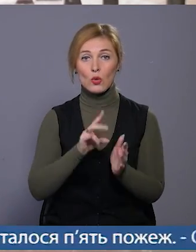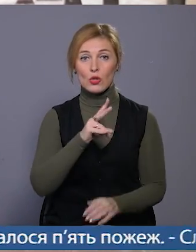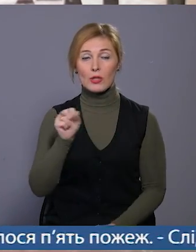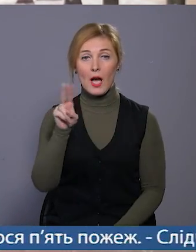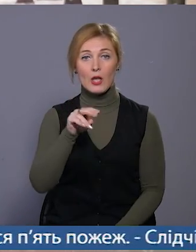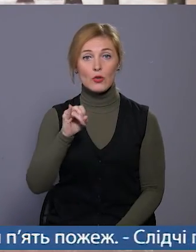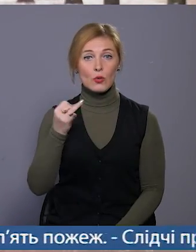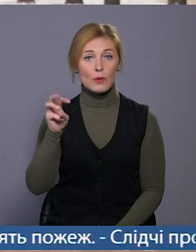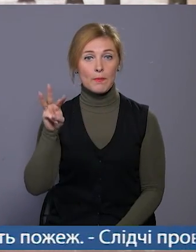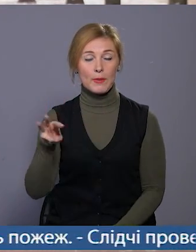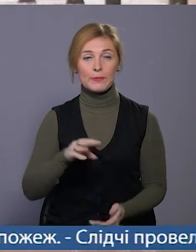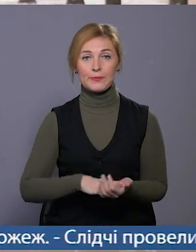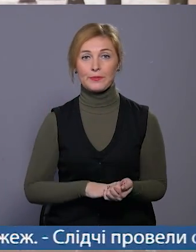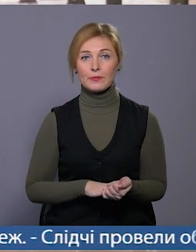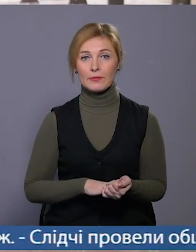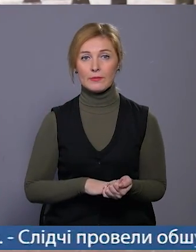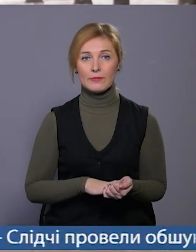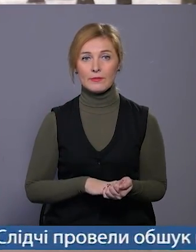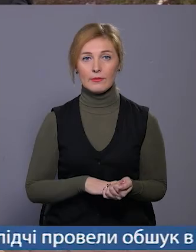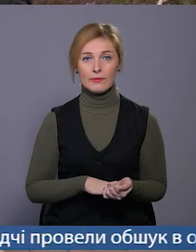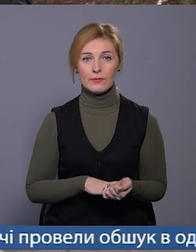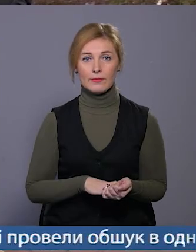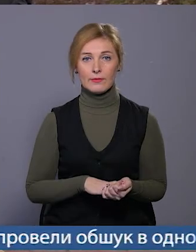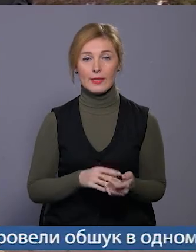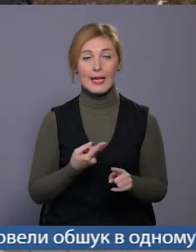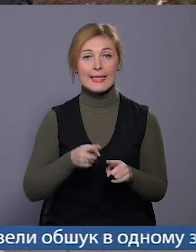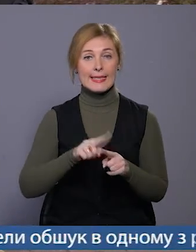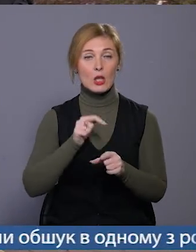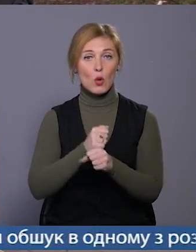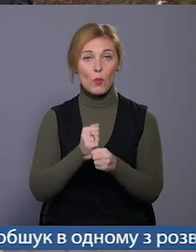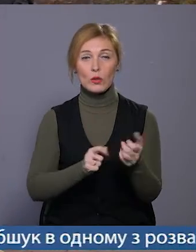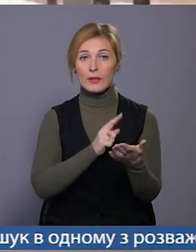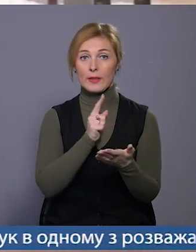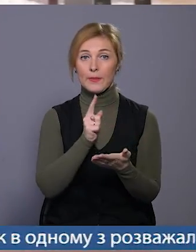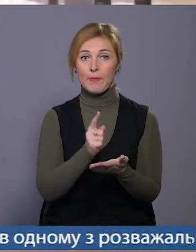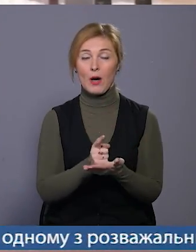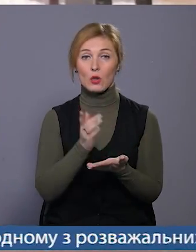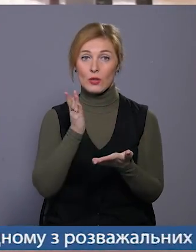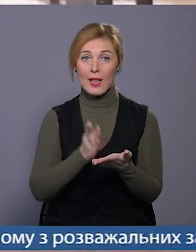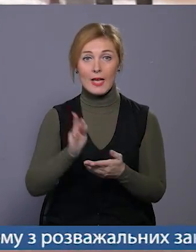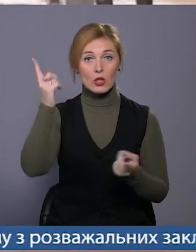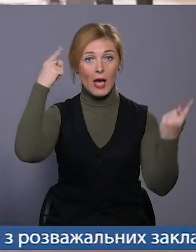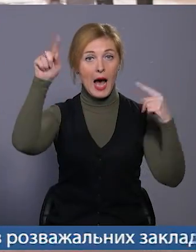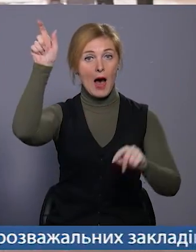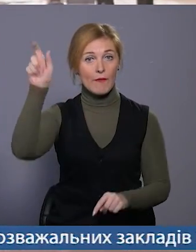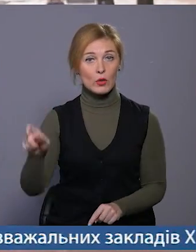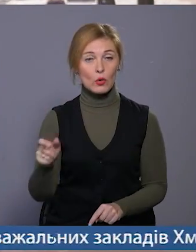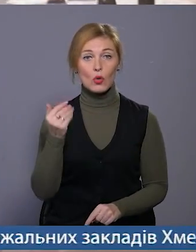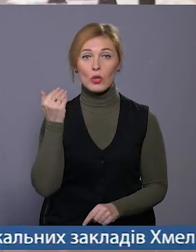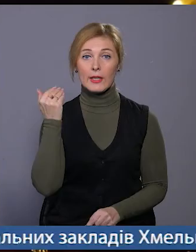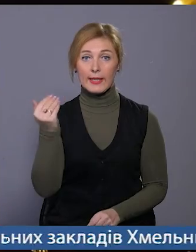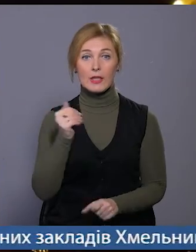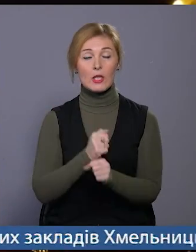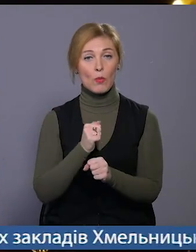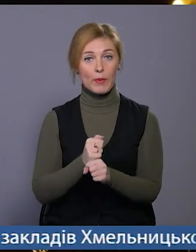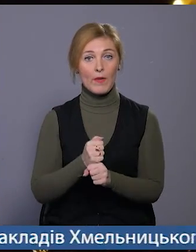і 3600 пікселів по короткій стороні. Ці роботи мають належати автору, ну, який їх